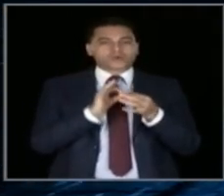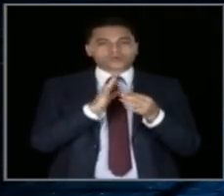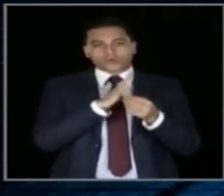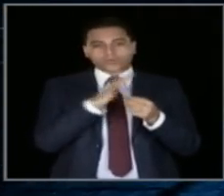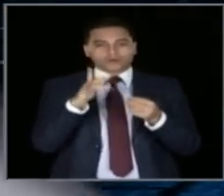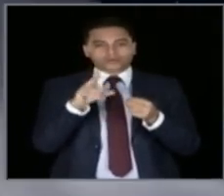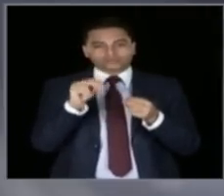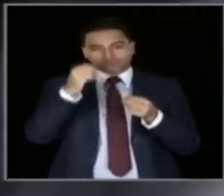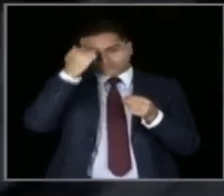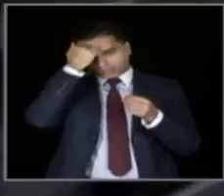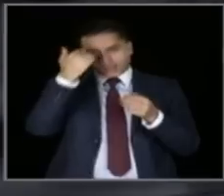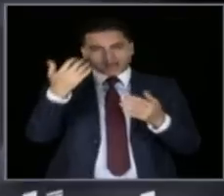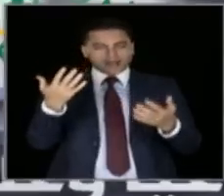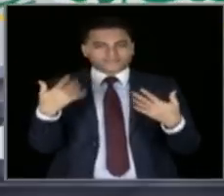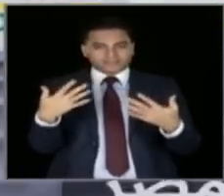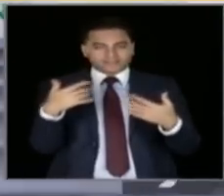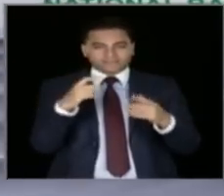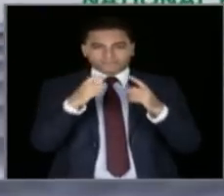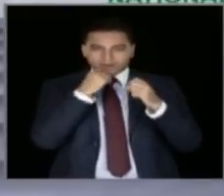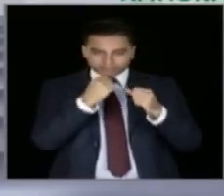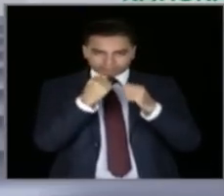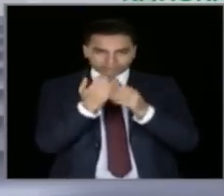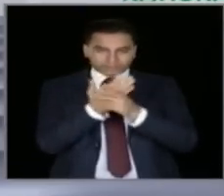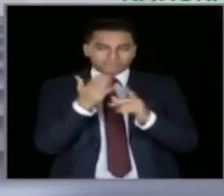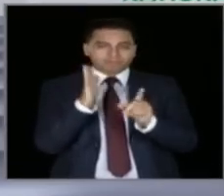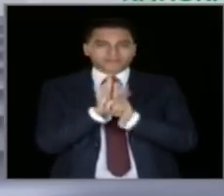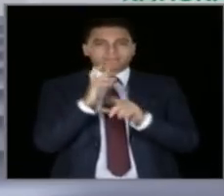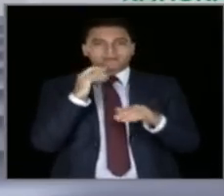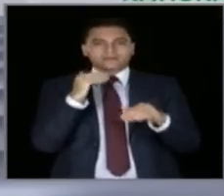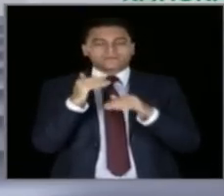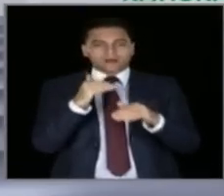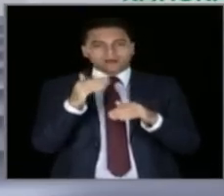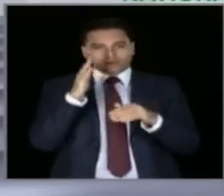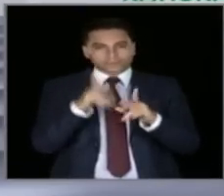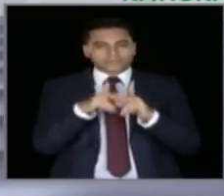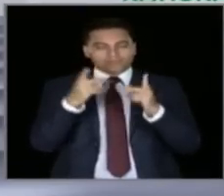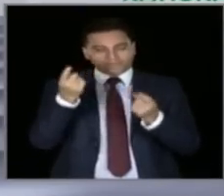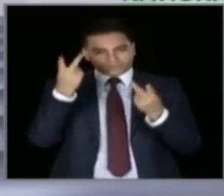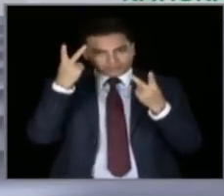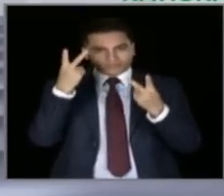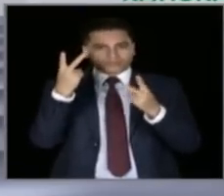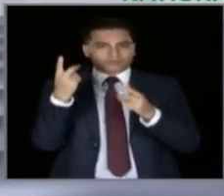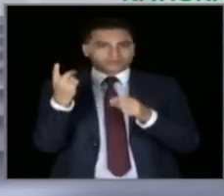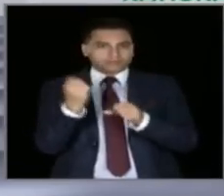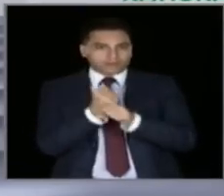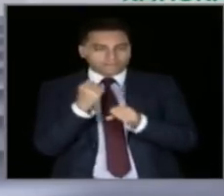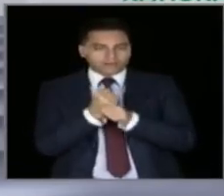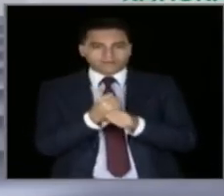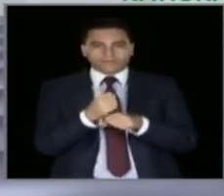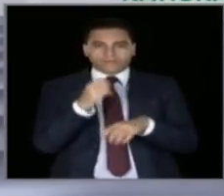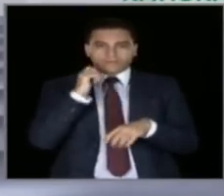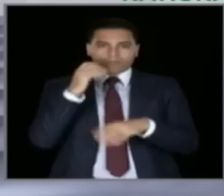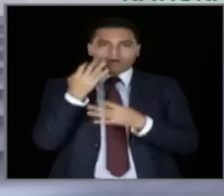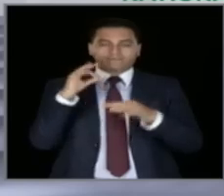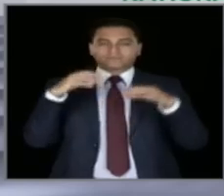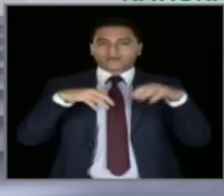10,120,000 جنيه في خزنة البنك الأهلي لدعم ملف قادرون باختلاف اجتماعياً وعلمياً وثقافياً ومهنياً في جميع محافظات